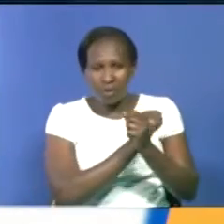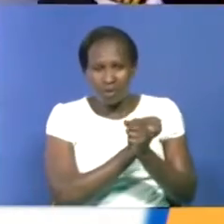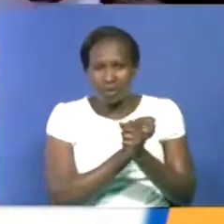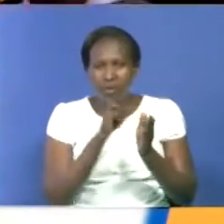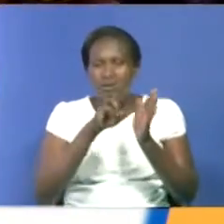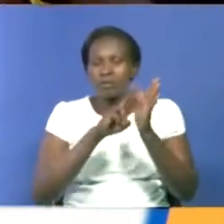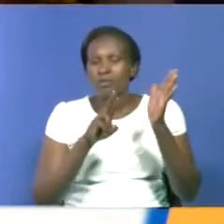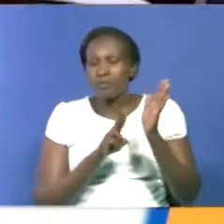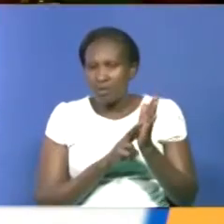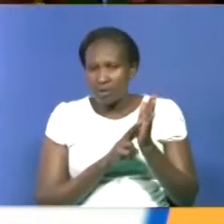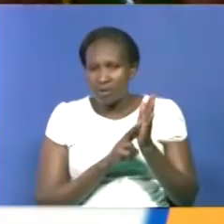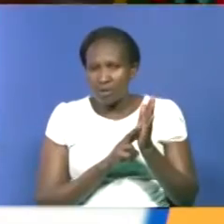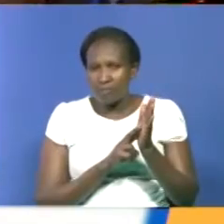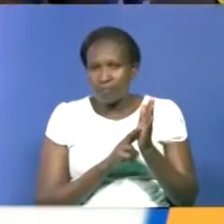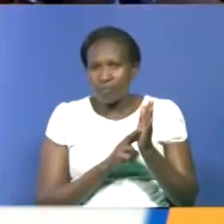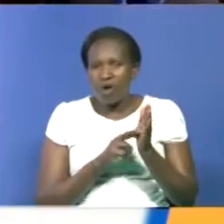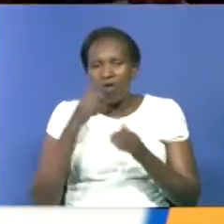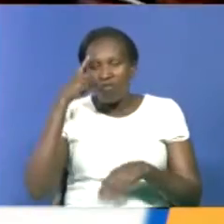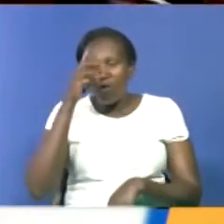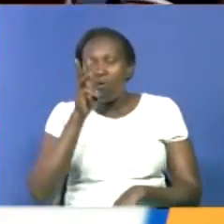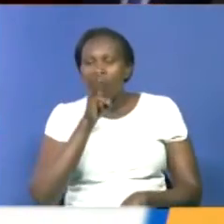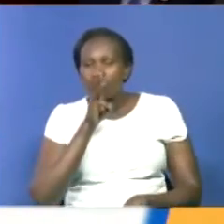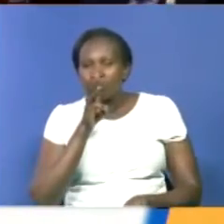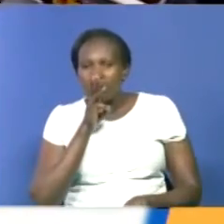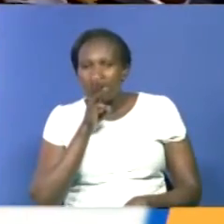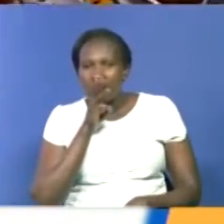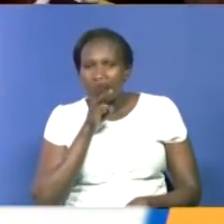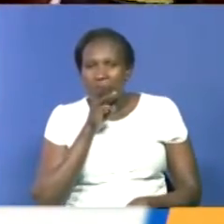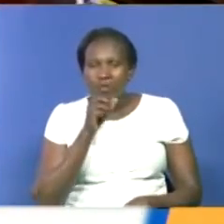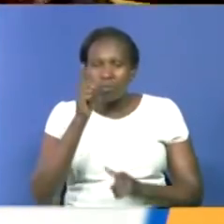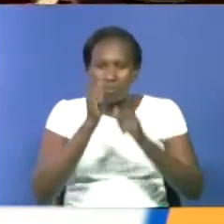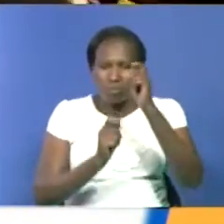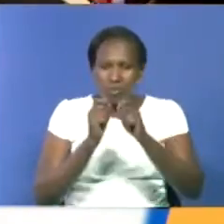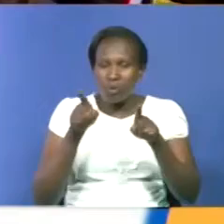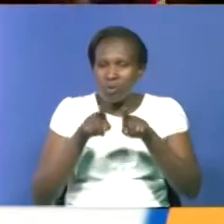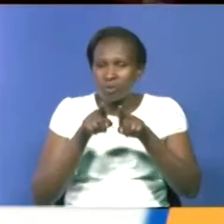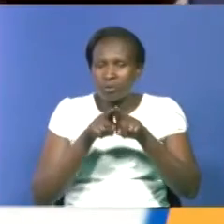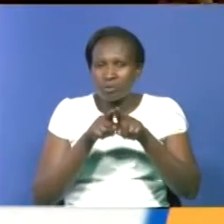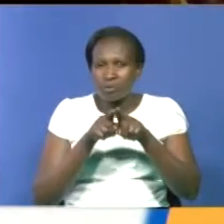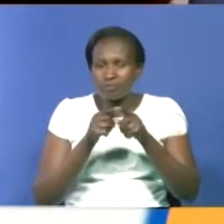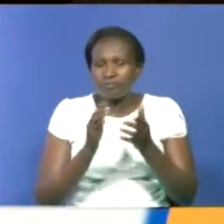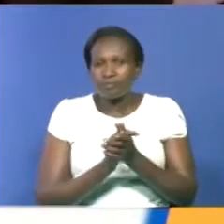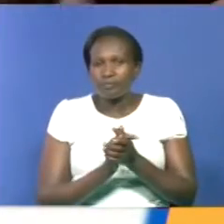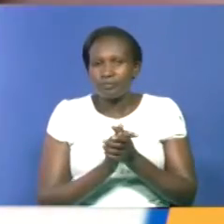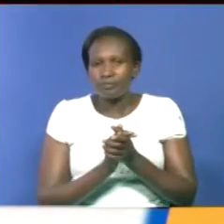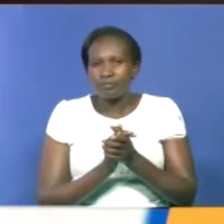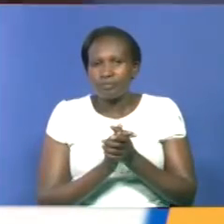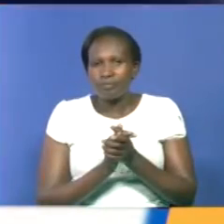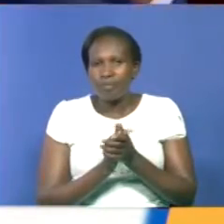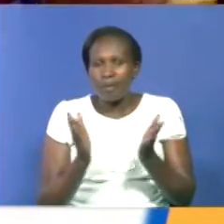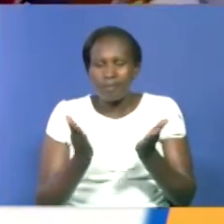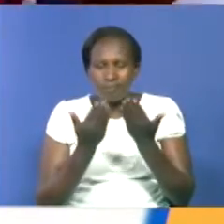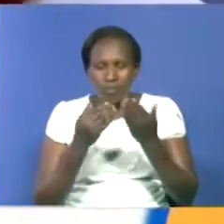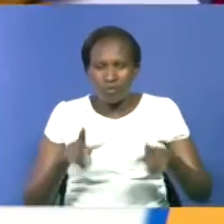resources. Uchumi wa majini unamaanisha utumizi mzuri wa bahari, maziwa na mito kwa ukuaji wa uchumi, uboreshaji wa maisha